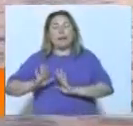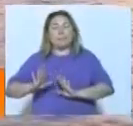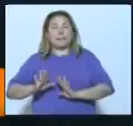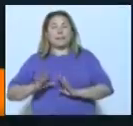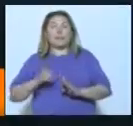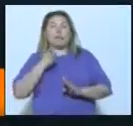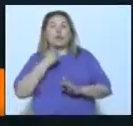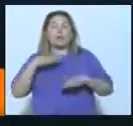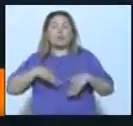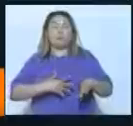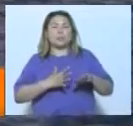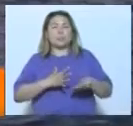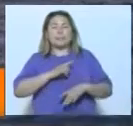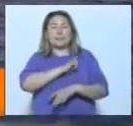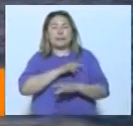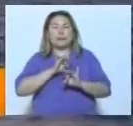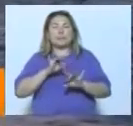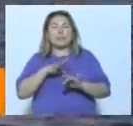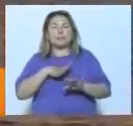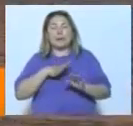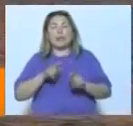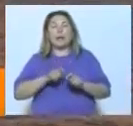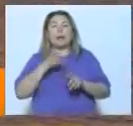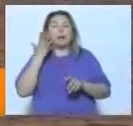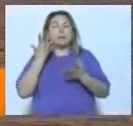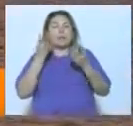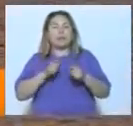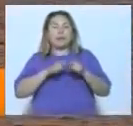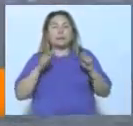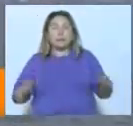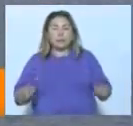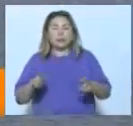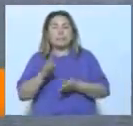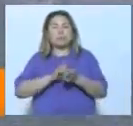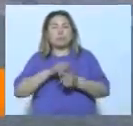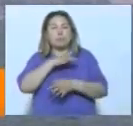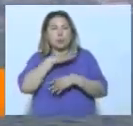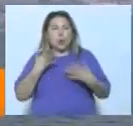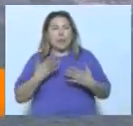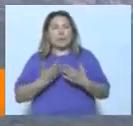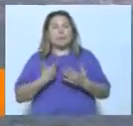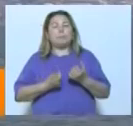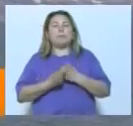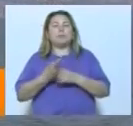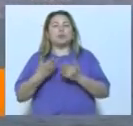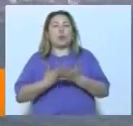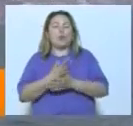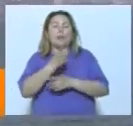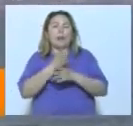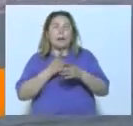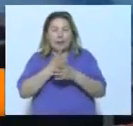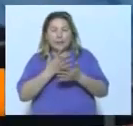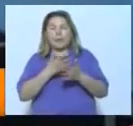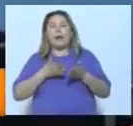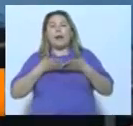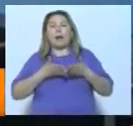военно-морскими силами Республики Казахстан говорит, с момента образования изменилось многое. На вооружении казахстанского флота появились новые ракетно-артиллерийские